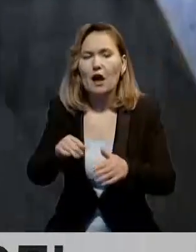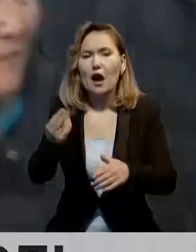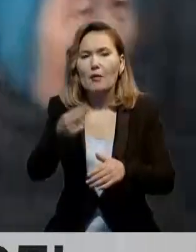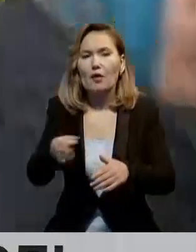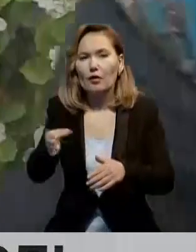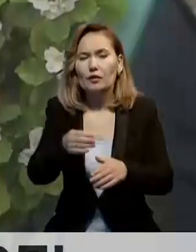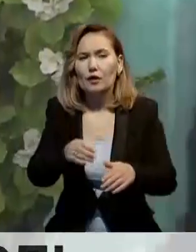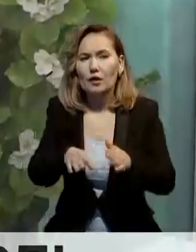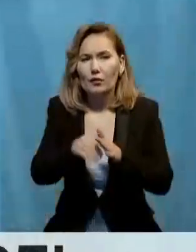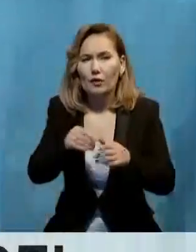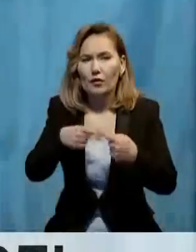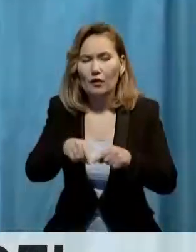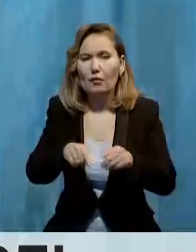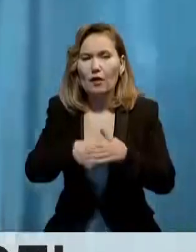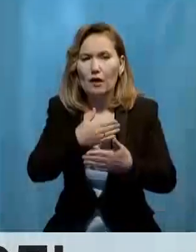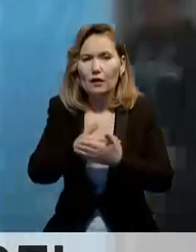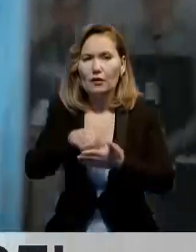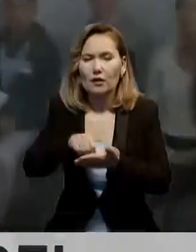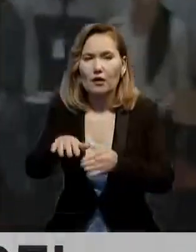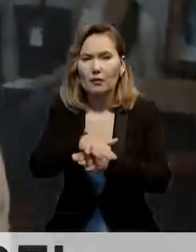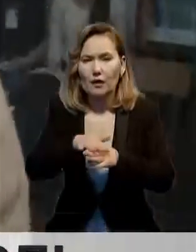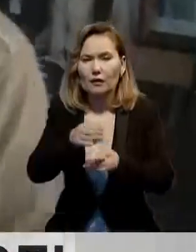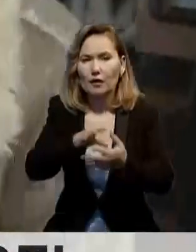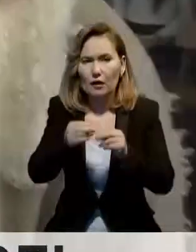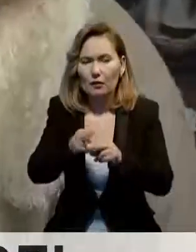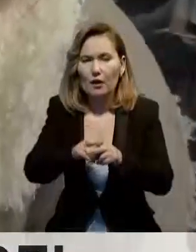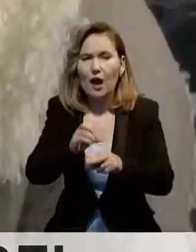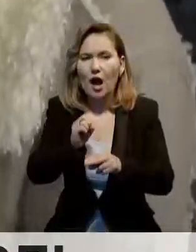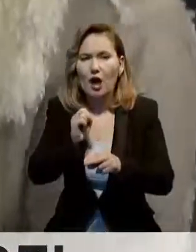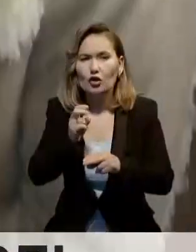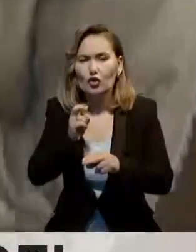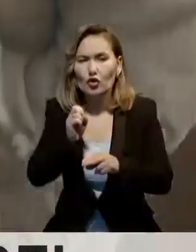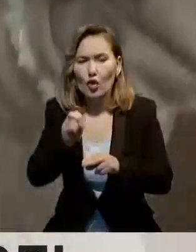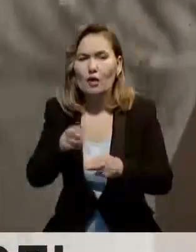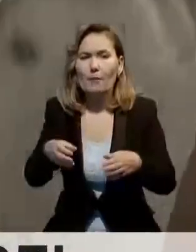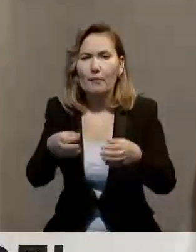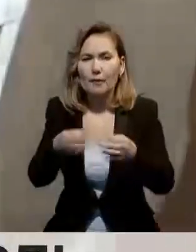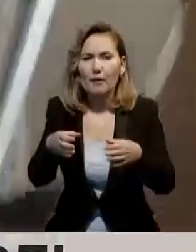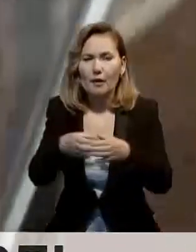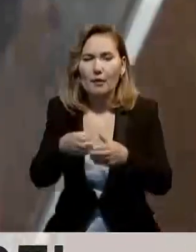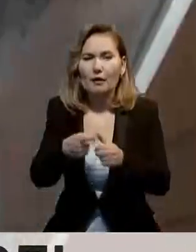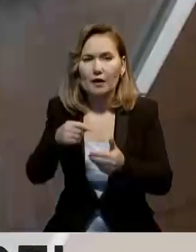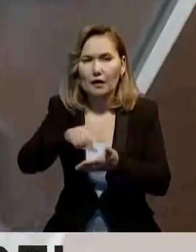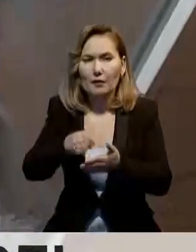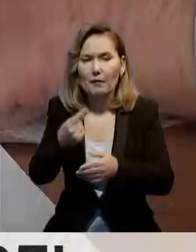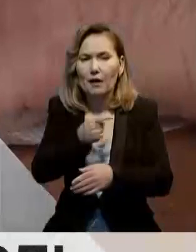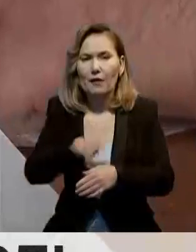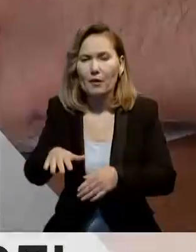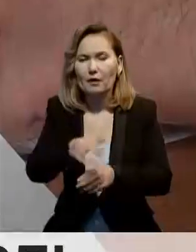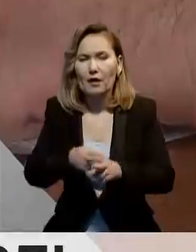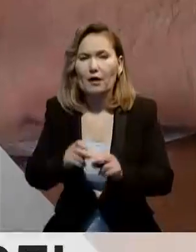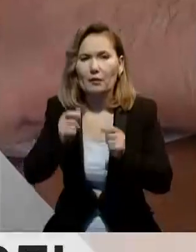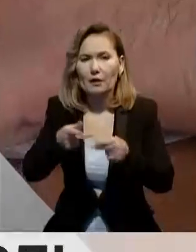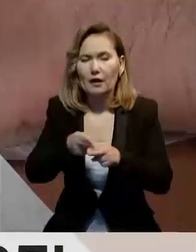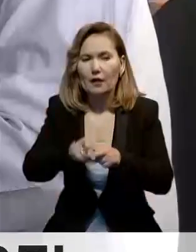саяси науқан қыза түсті. Бұл аймақтан Меруерт Қазыбекова Ақжол демократиялық партиясының атынан бақ сынап жатыр. Бір мандатты округтен түсіп